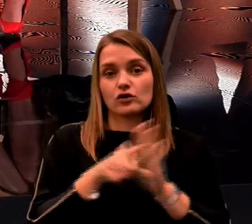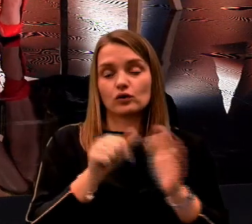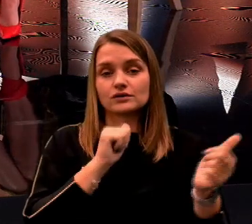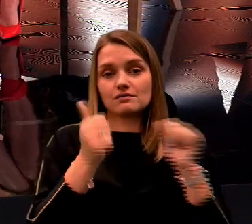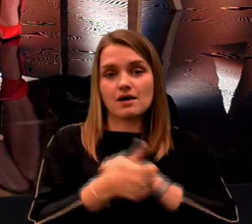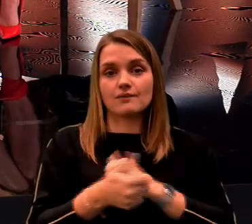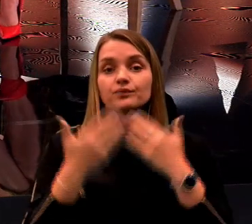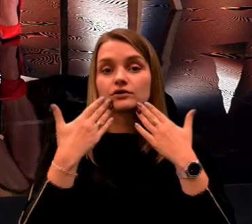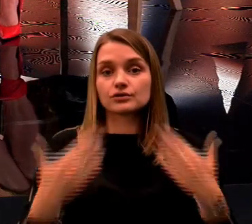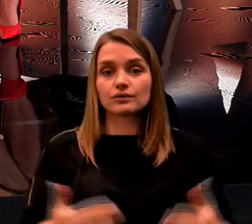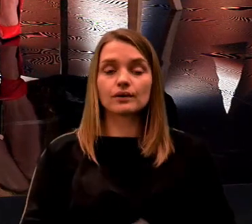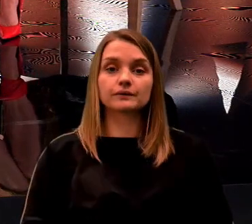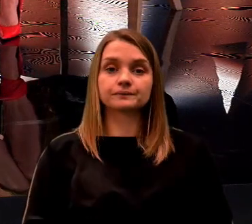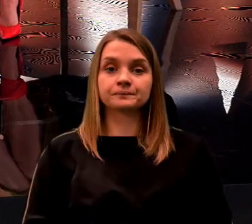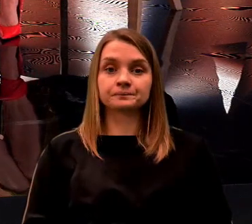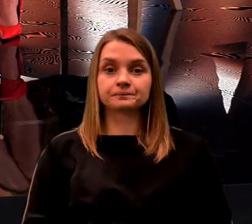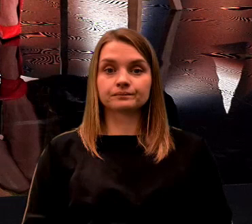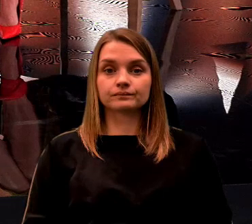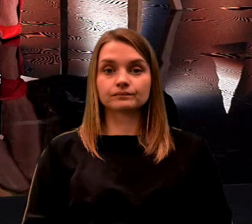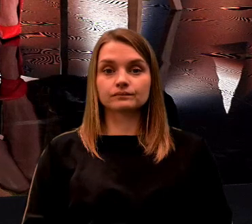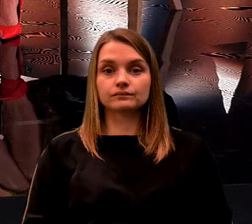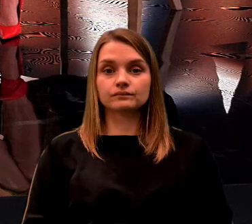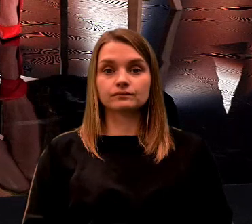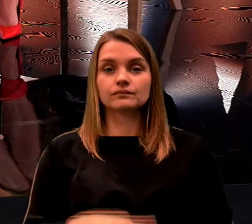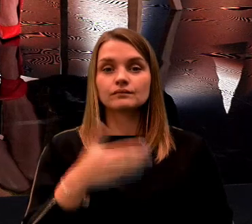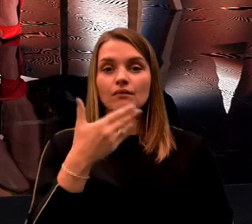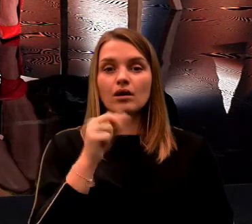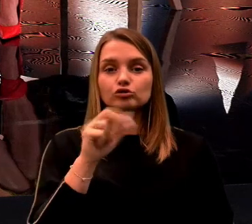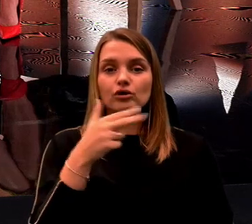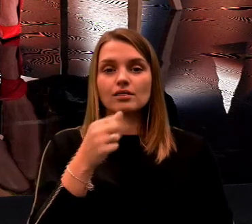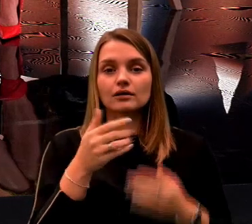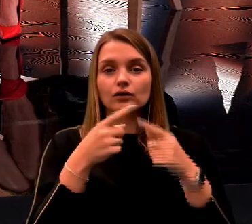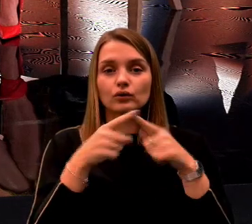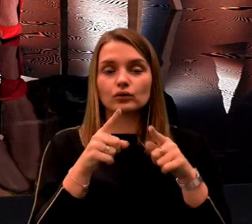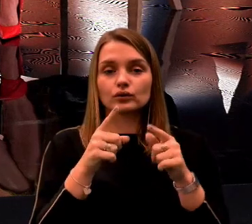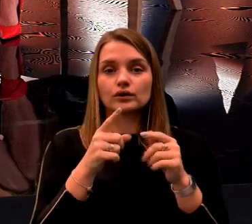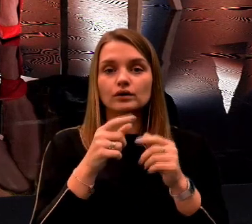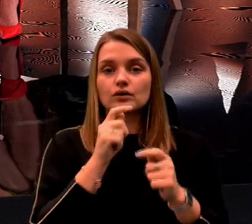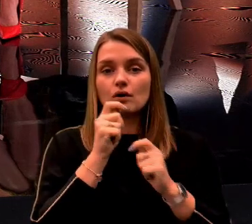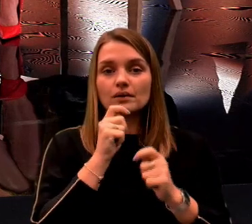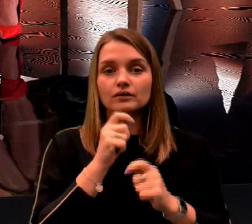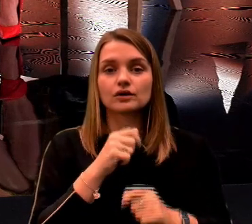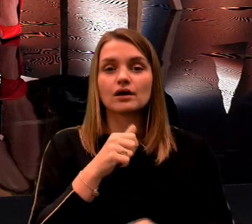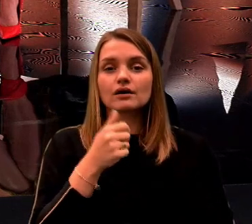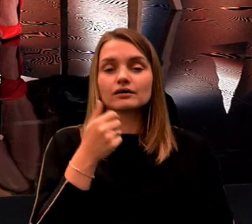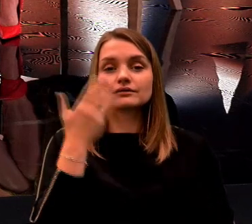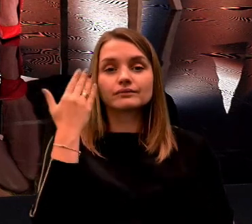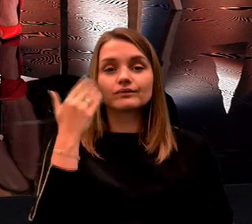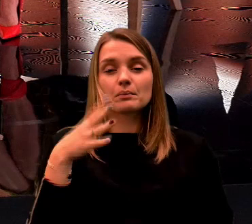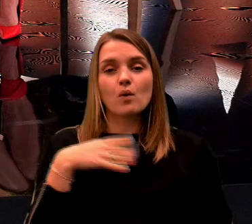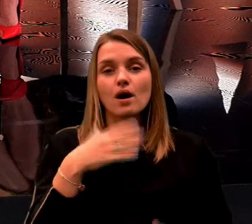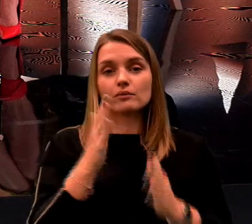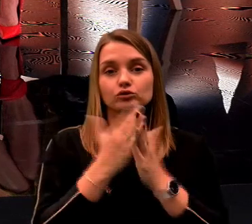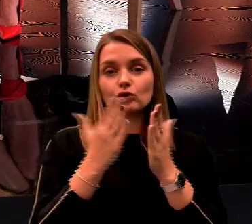bardzo. Dziękuję bardzo. Marzeno, jeszcze jeden krótki komentarz na koniec. Meta komentarz, absolutnie krótki. Kilka dni temu skończyłam czytać